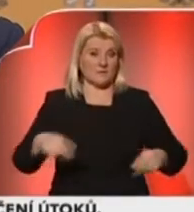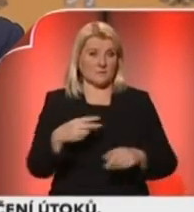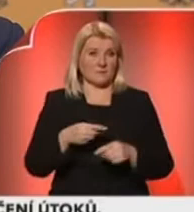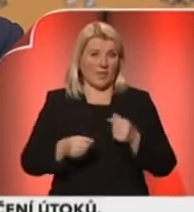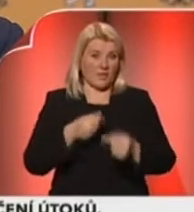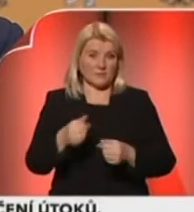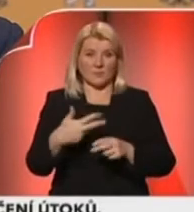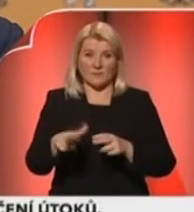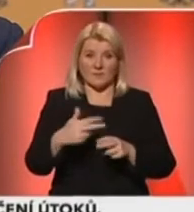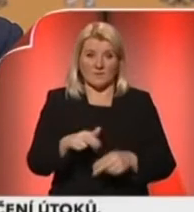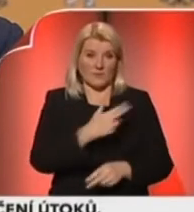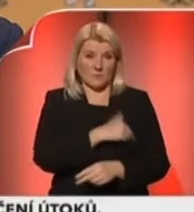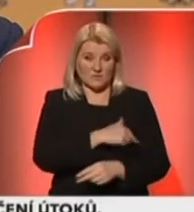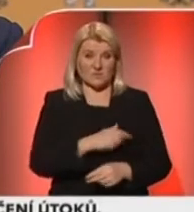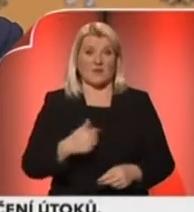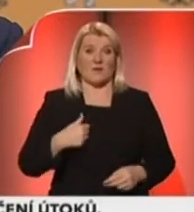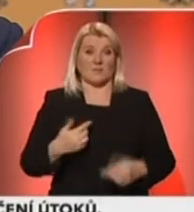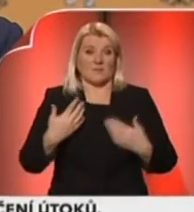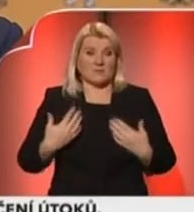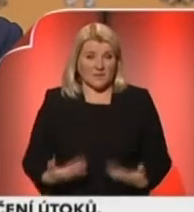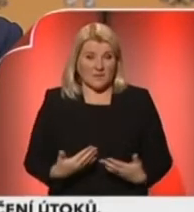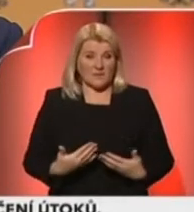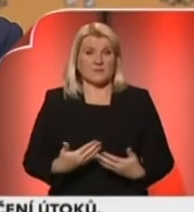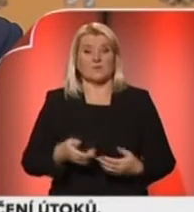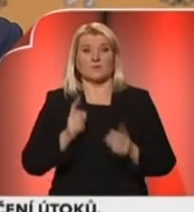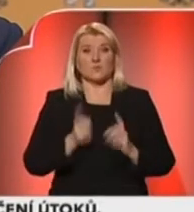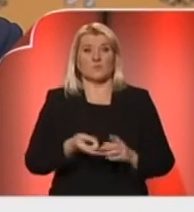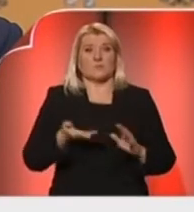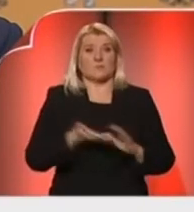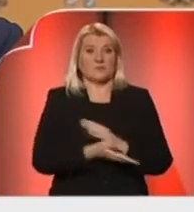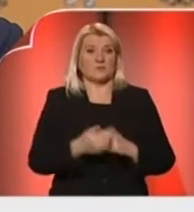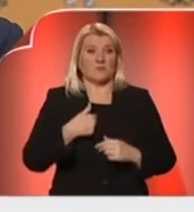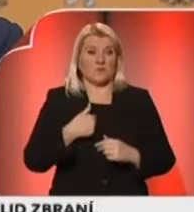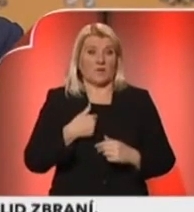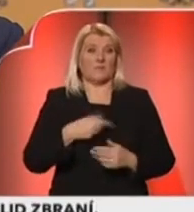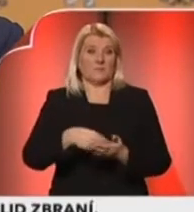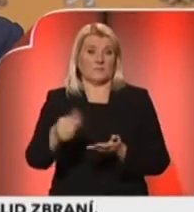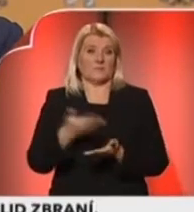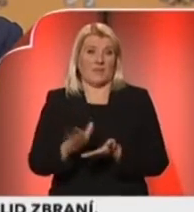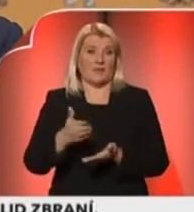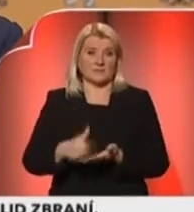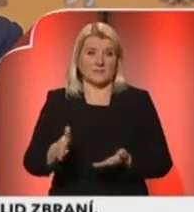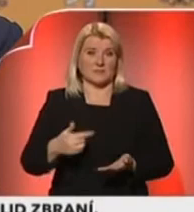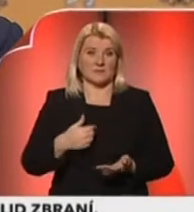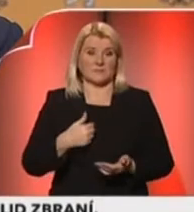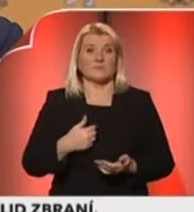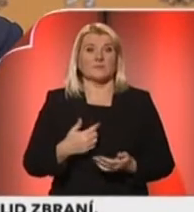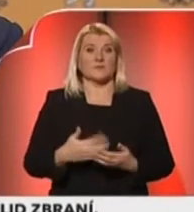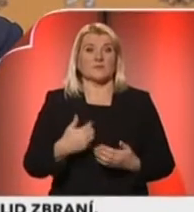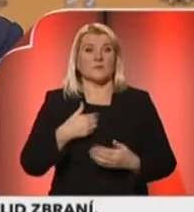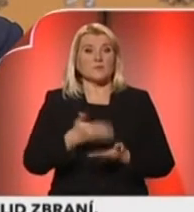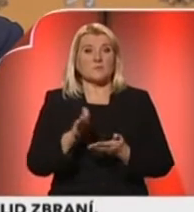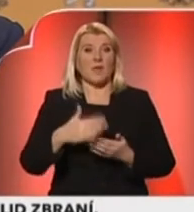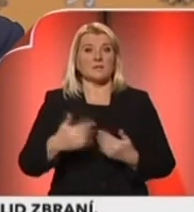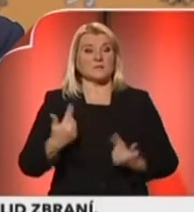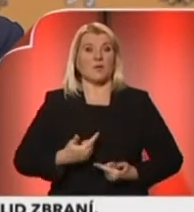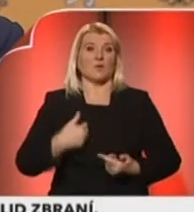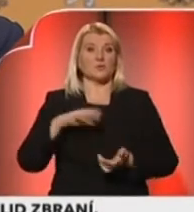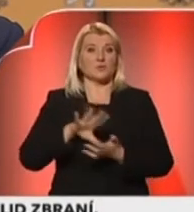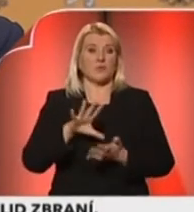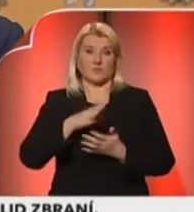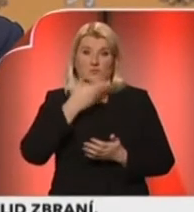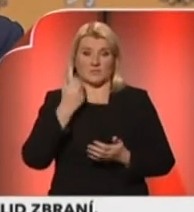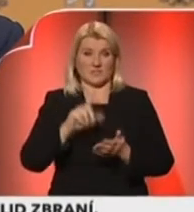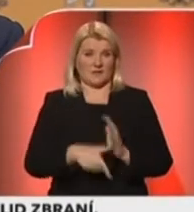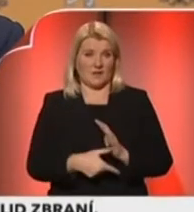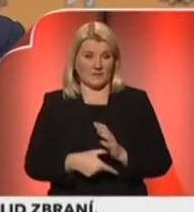jsou věci, které teď musíme za nemocnice splácet. Splácíme je jako Středočeský kraj, a já si